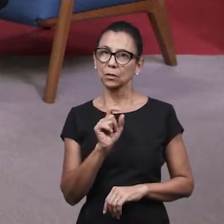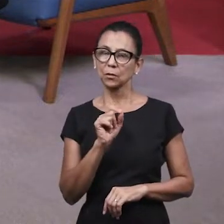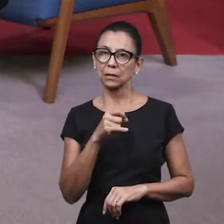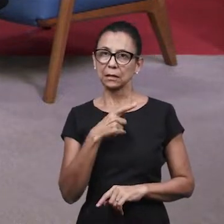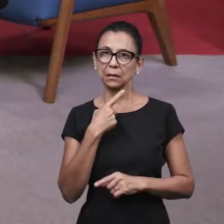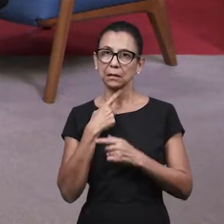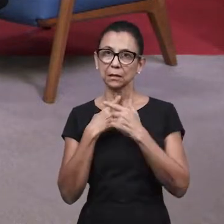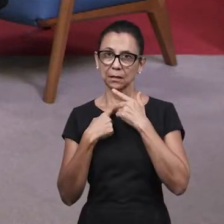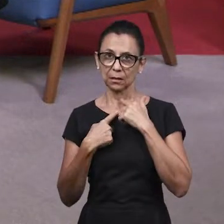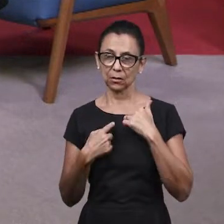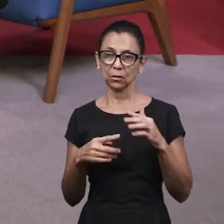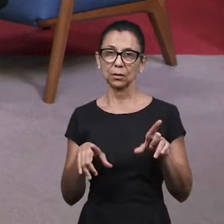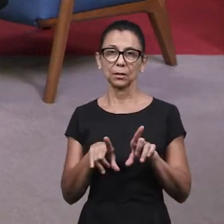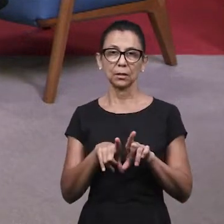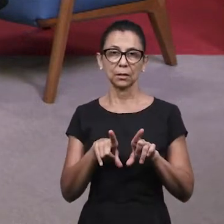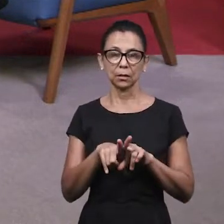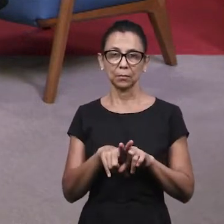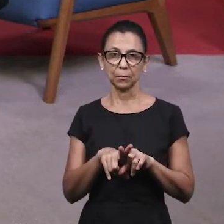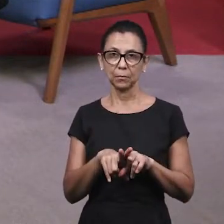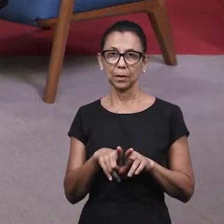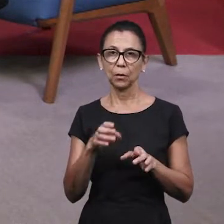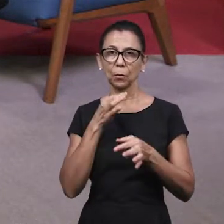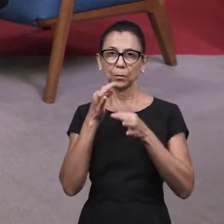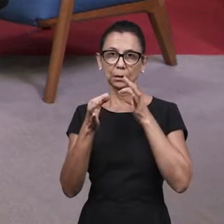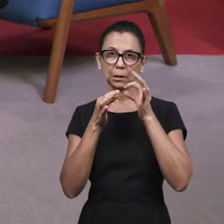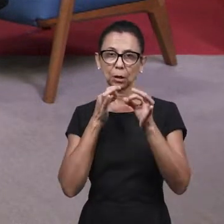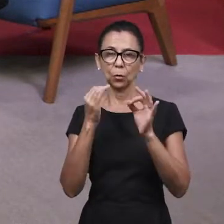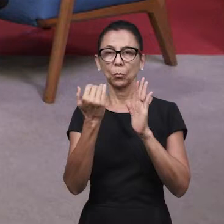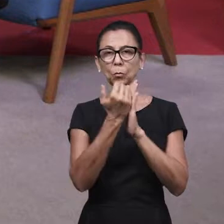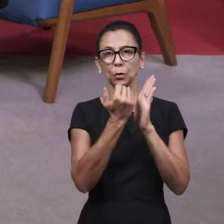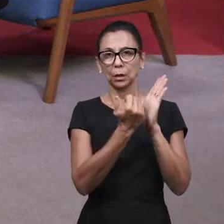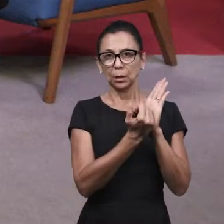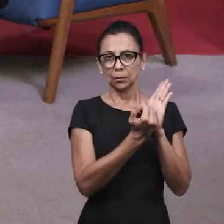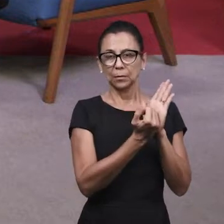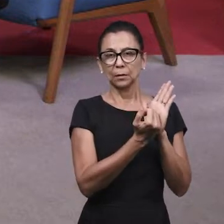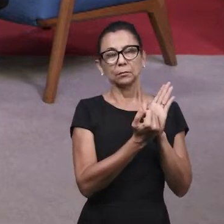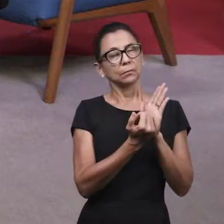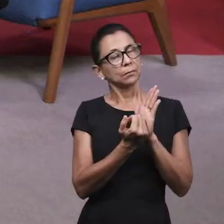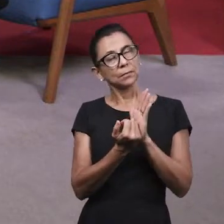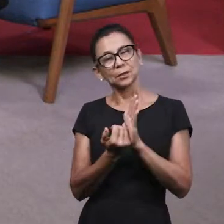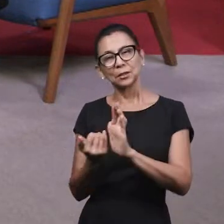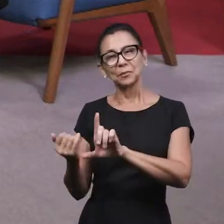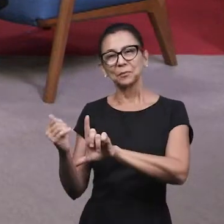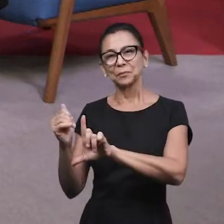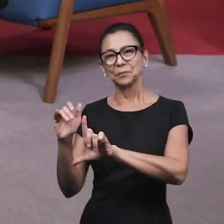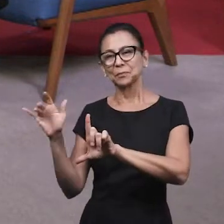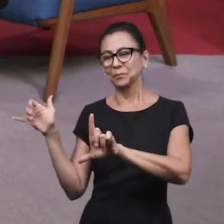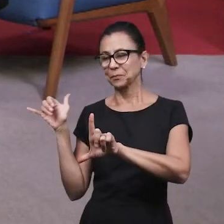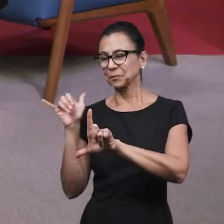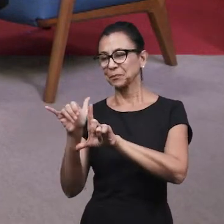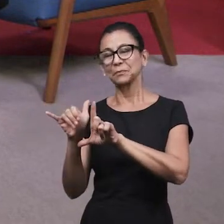Je vais déjà vous dire, si vous souhaitez parler sur l'importance de la programmation de votre vie, il suffit de pointer